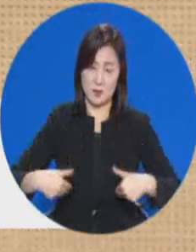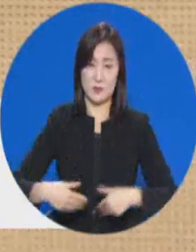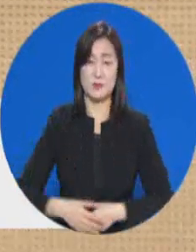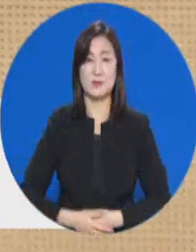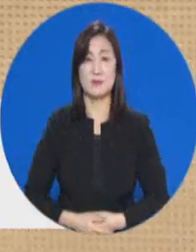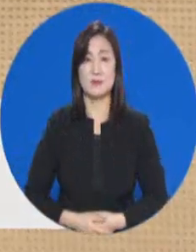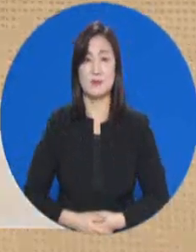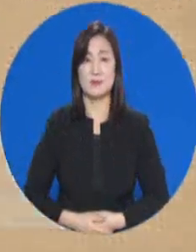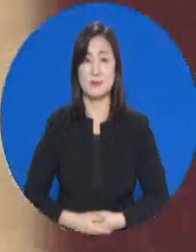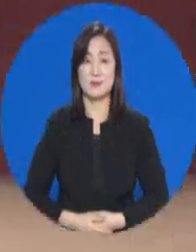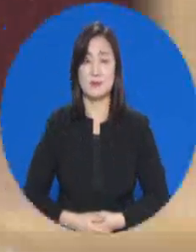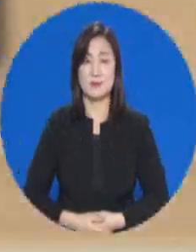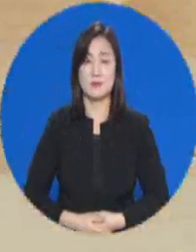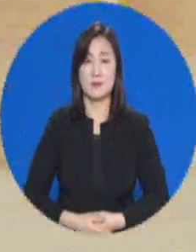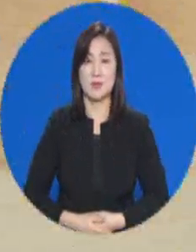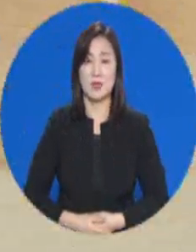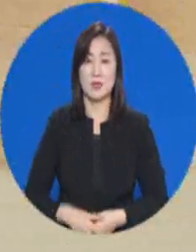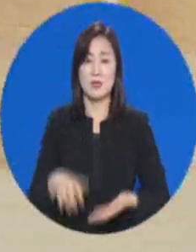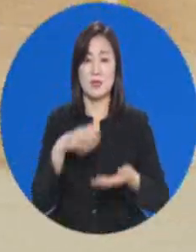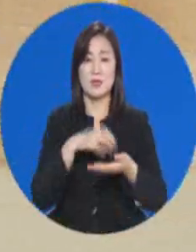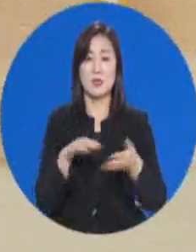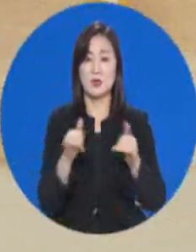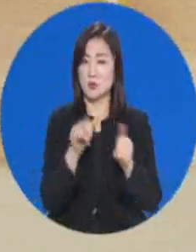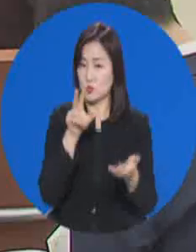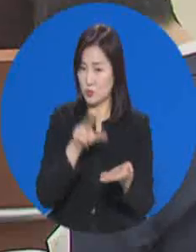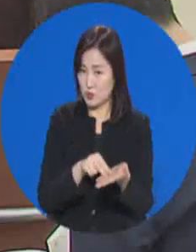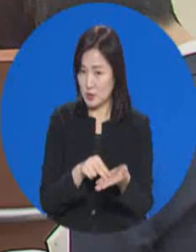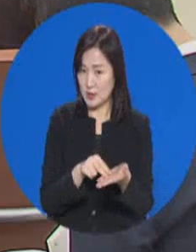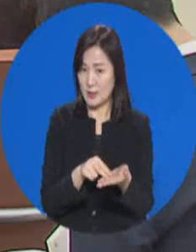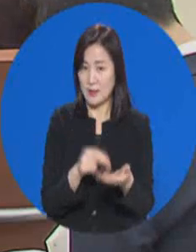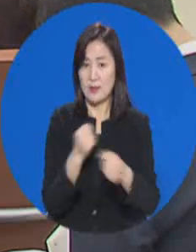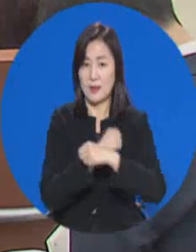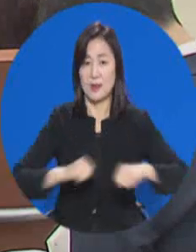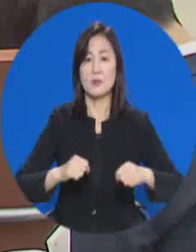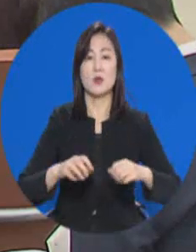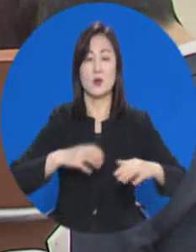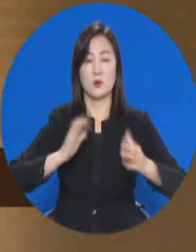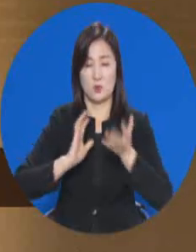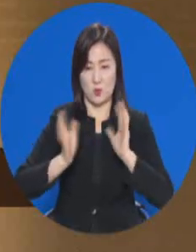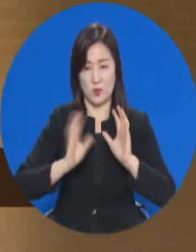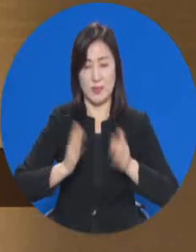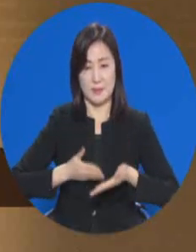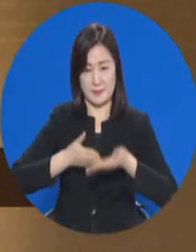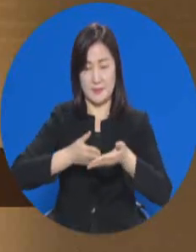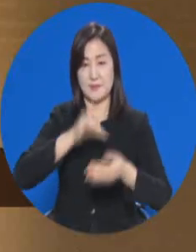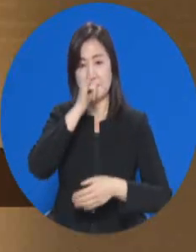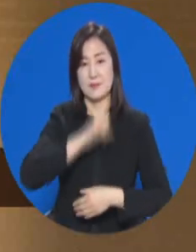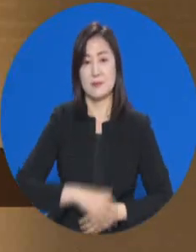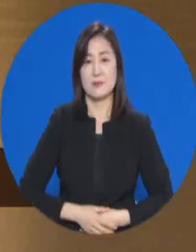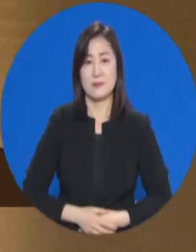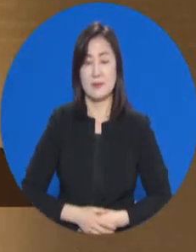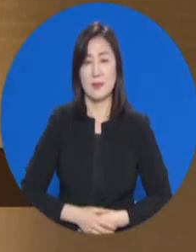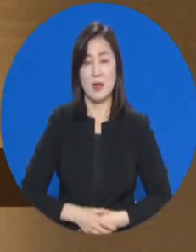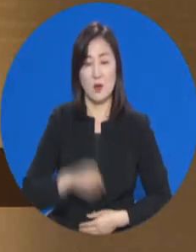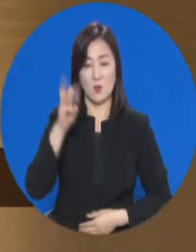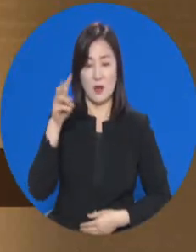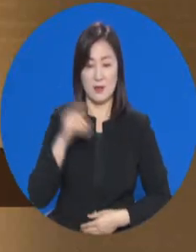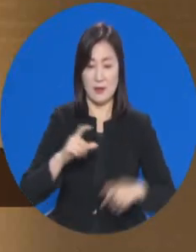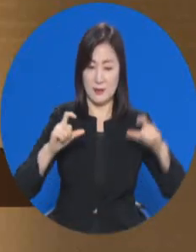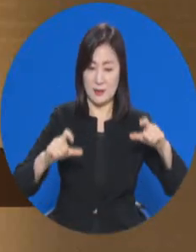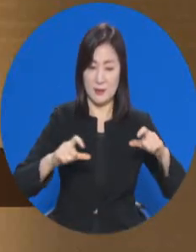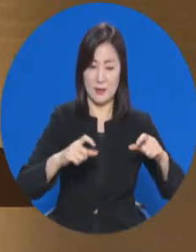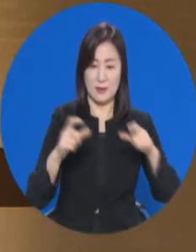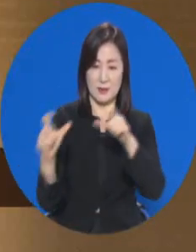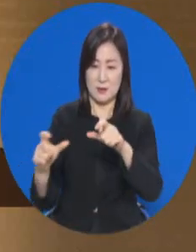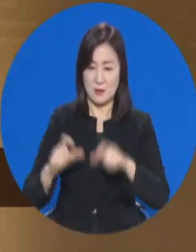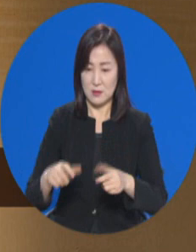이런 가운데 인구 문제를 큰 틀에서 논의하자는 의견도 제기되고 있습니다. 실제로 광양만권 지자체들의 총